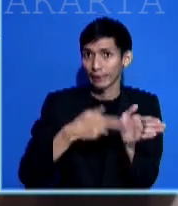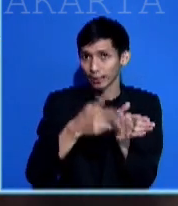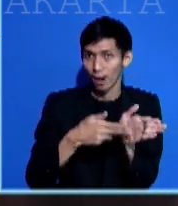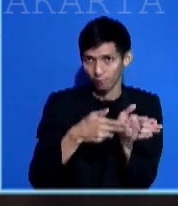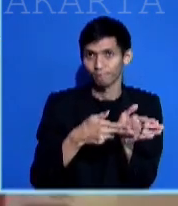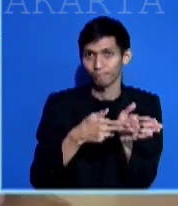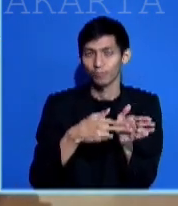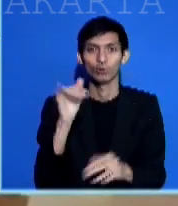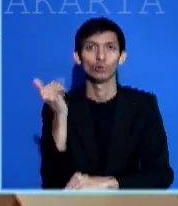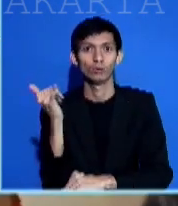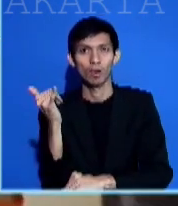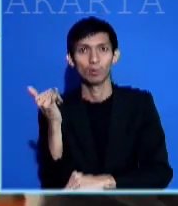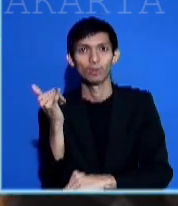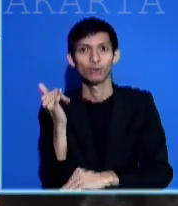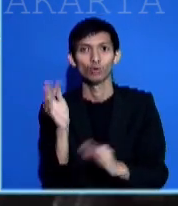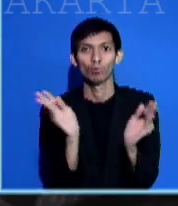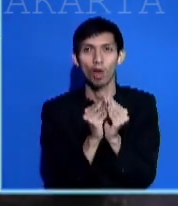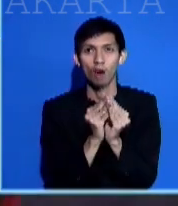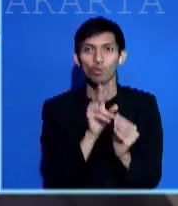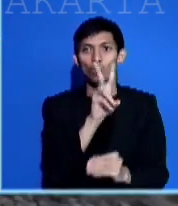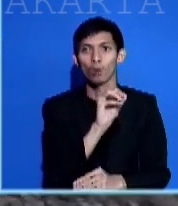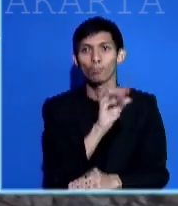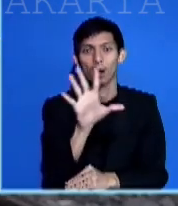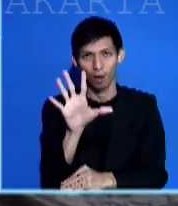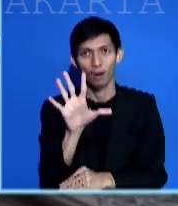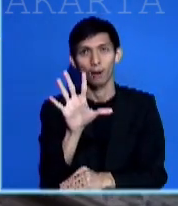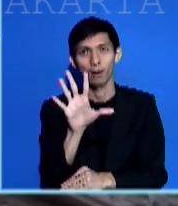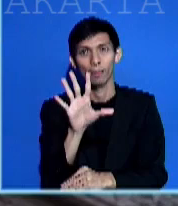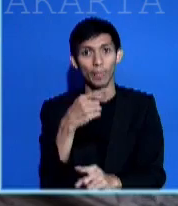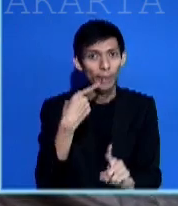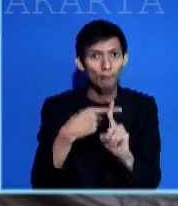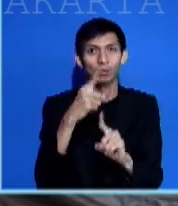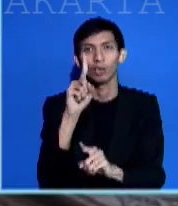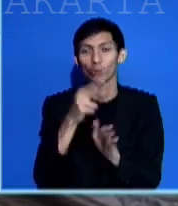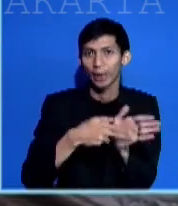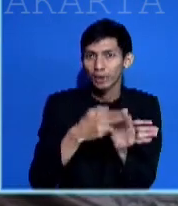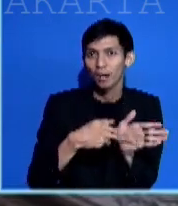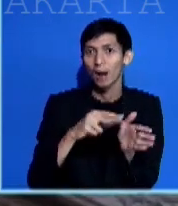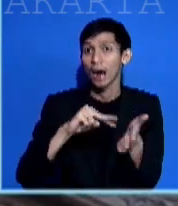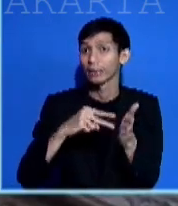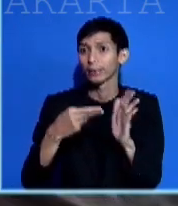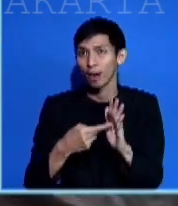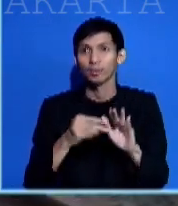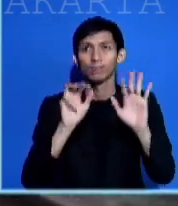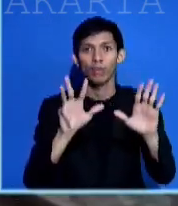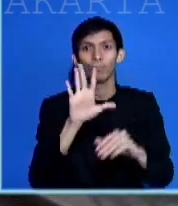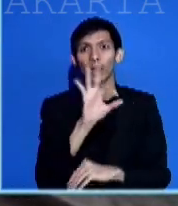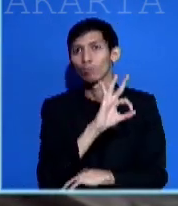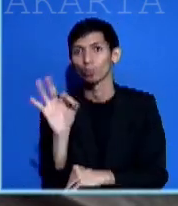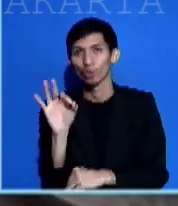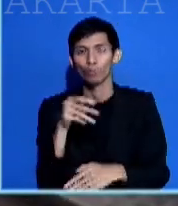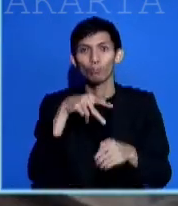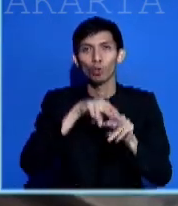Yogyakarta mengoperasikan 25 perjalanan kereta api dan satu kereta tambahan dengan total lebih dari 85.000 tempat duduk atau rata-rata